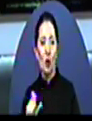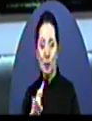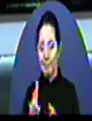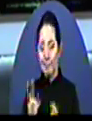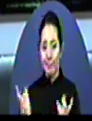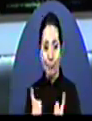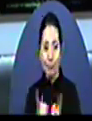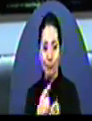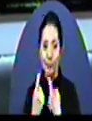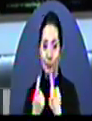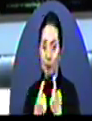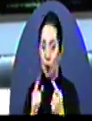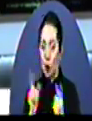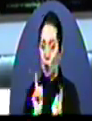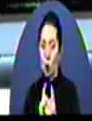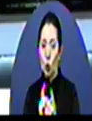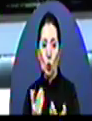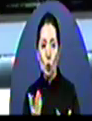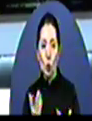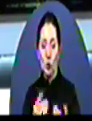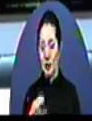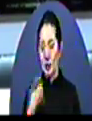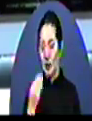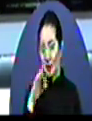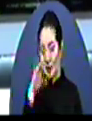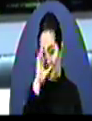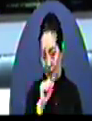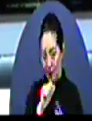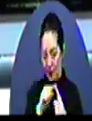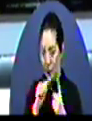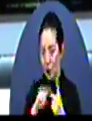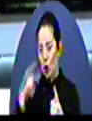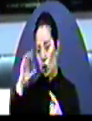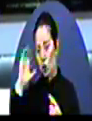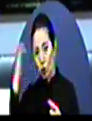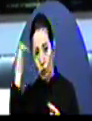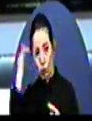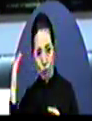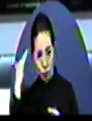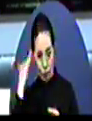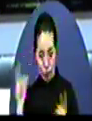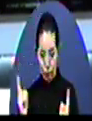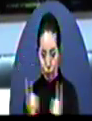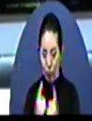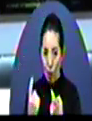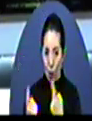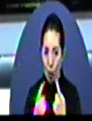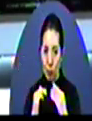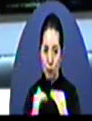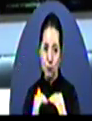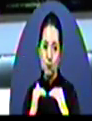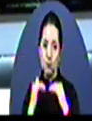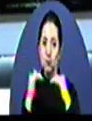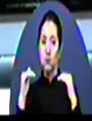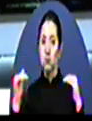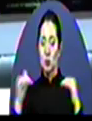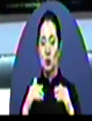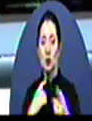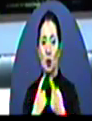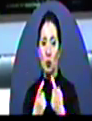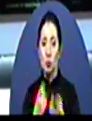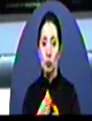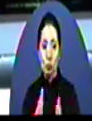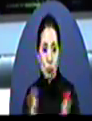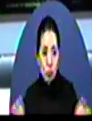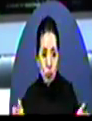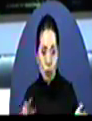авч уулзлаа. Уулзалтын ихэнх Шадар сайд Монгол улс бүгднайрамдах солонгос усын харилцаа иж бүрэн түншлэлийн төвшөнд бүхэл салбарт өргөжин хөгжиж энэ онд